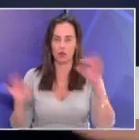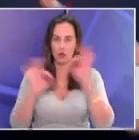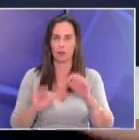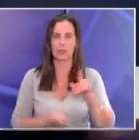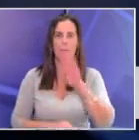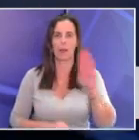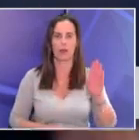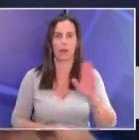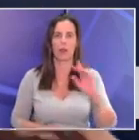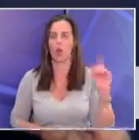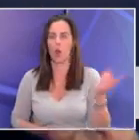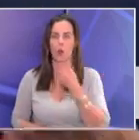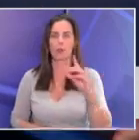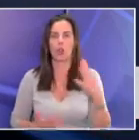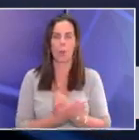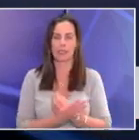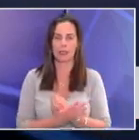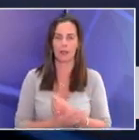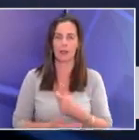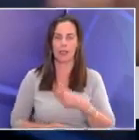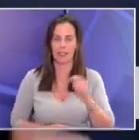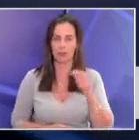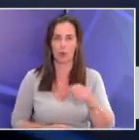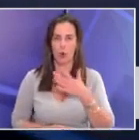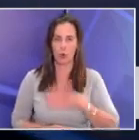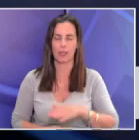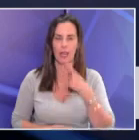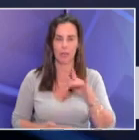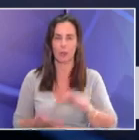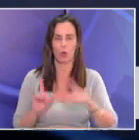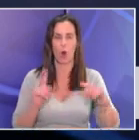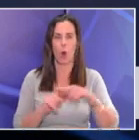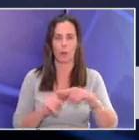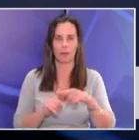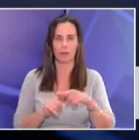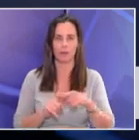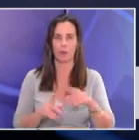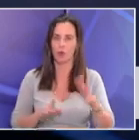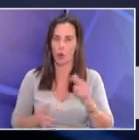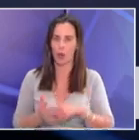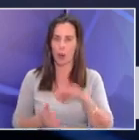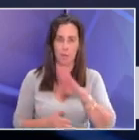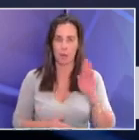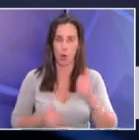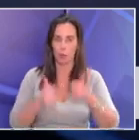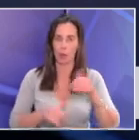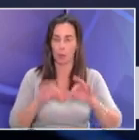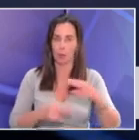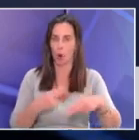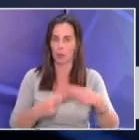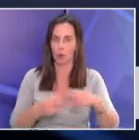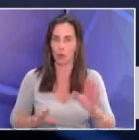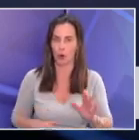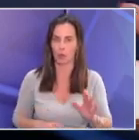עולם הוא ביבי נתניהו. לכל האחרים זה לא עובד. ואני דווקא מכאן רוצה לצאת למקום מאוד אופטימי. כי יכול להיות שביבי לא יתמודד בבחירות